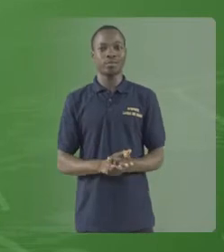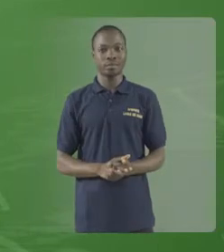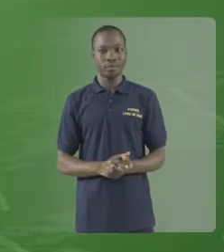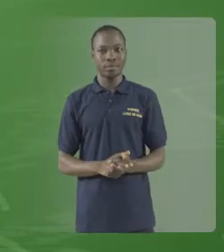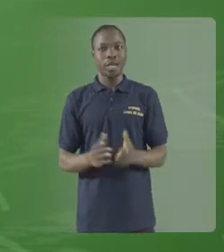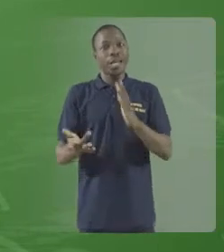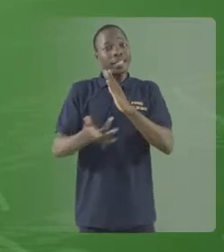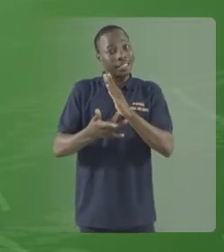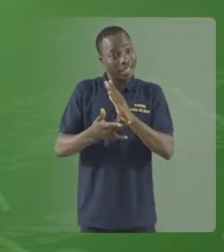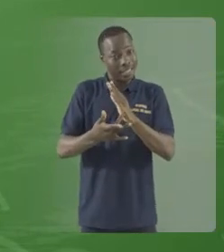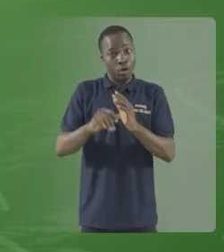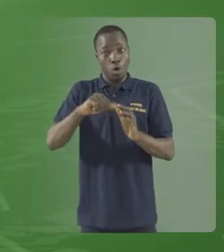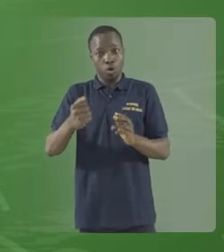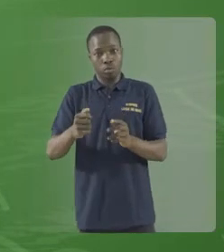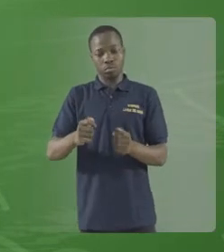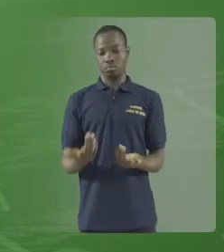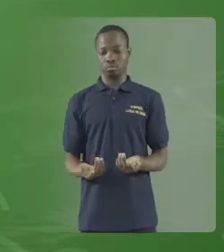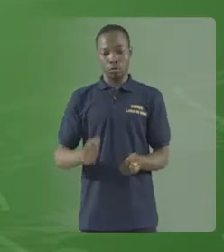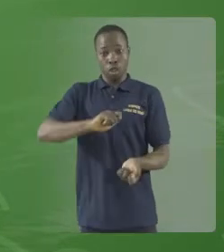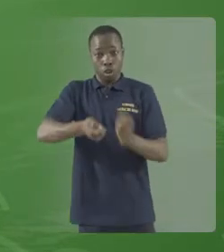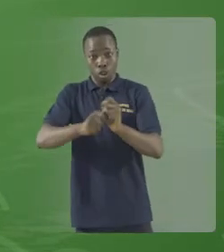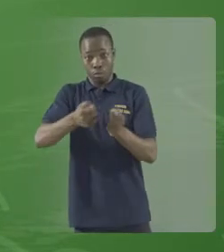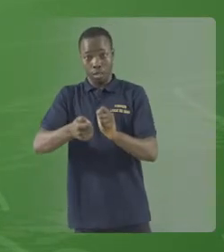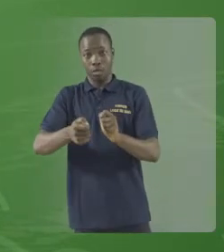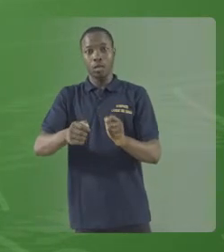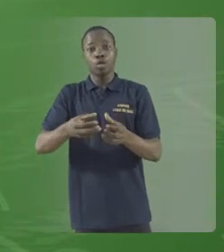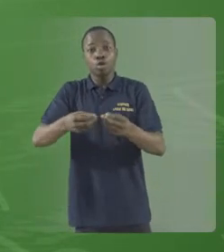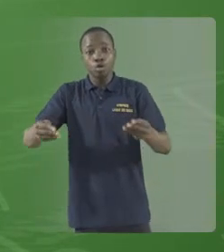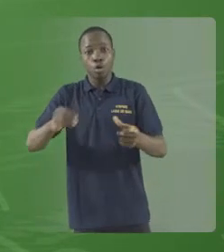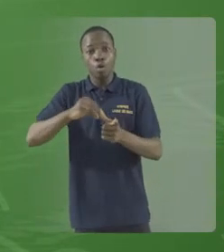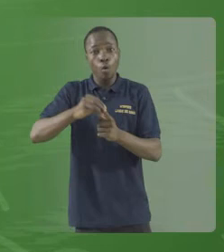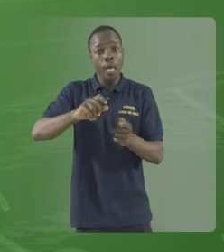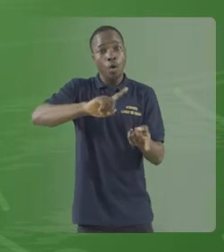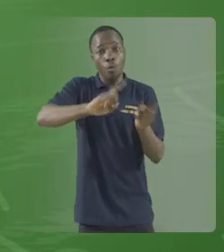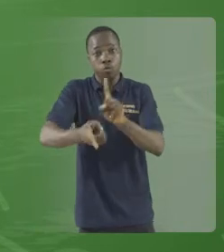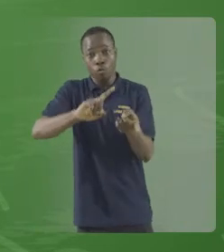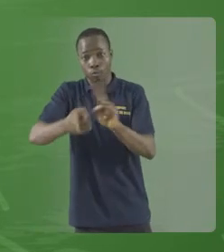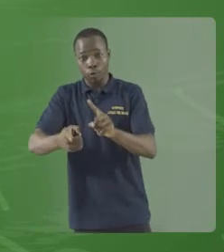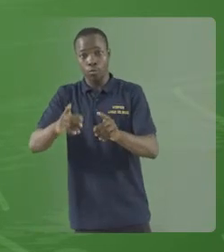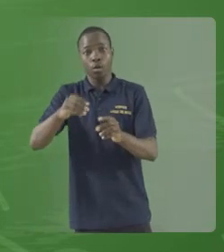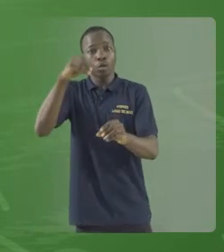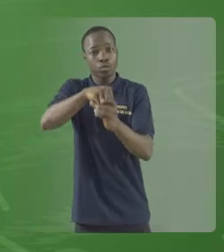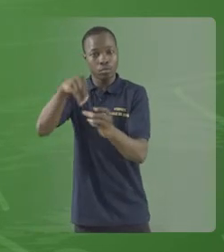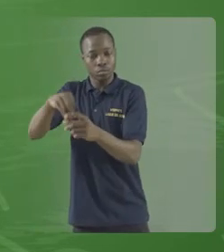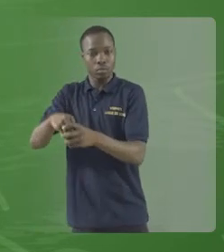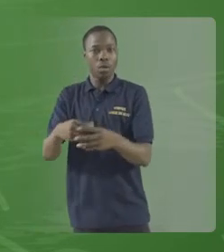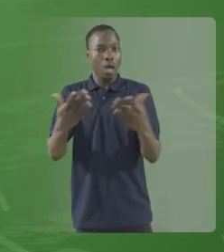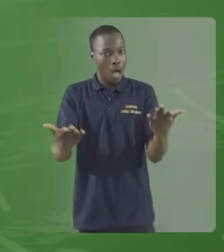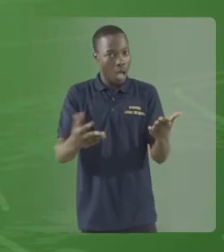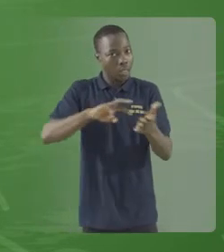Technique suivante, l'assolement ou rotation des cultures. Cette technique consiste à